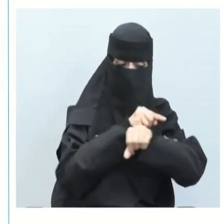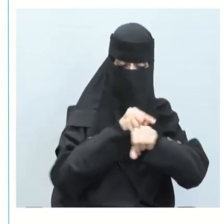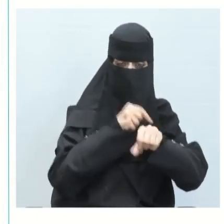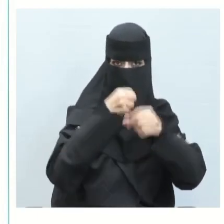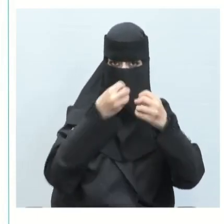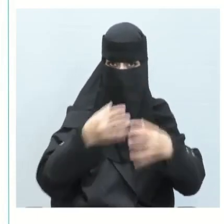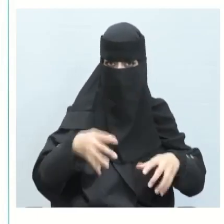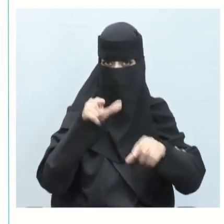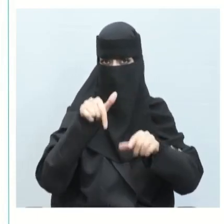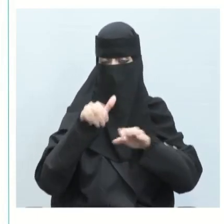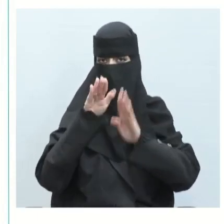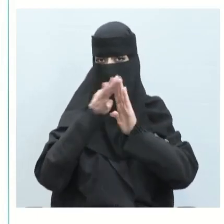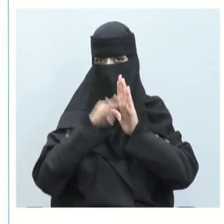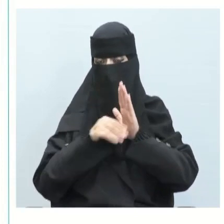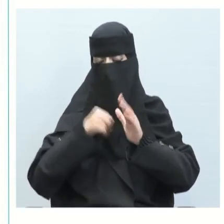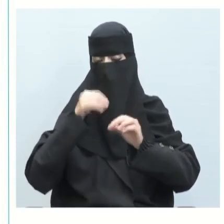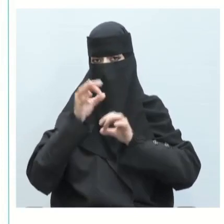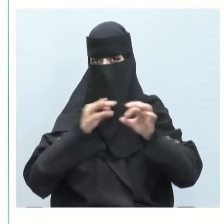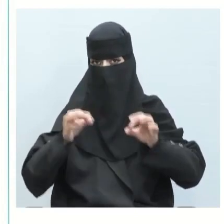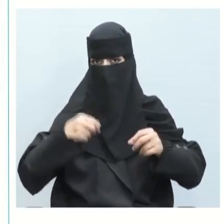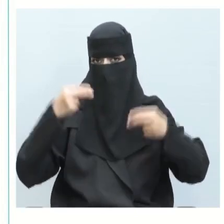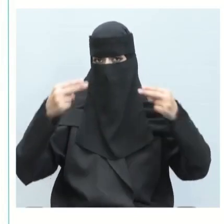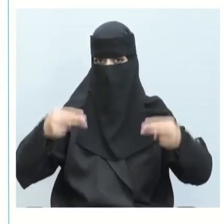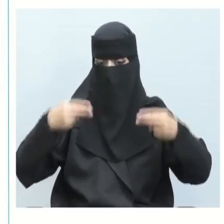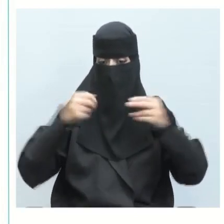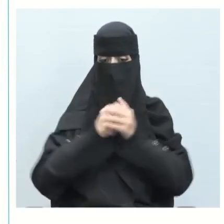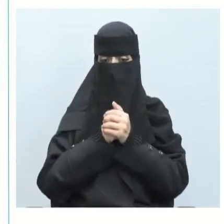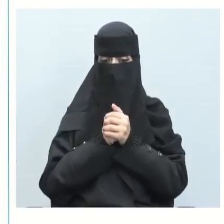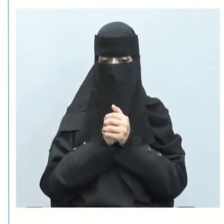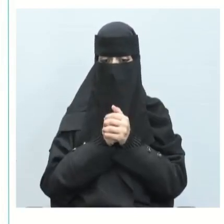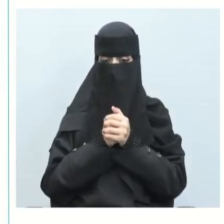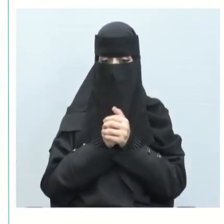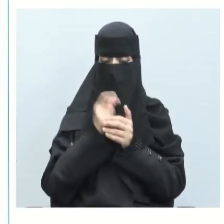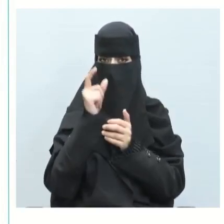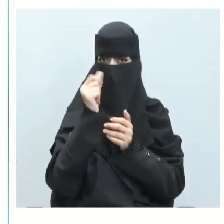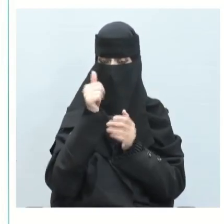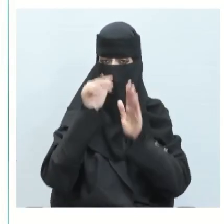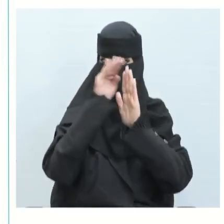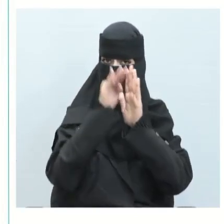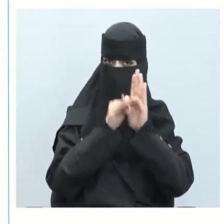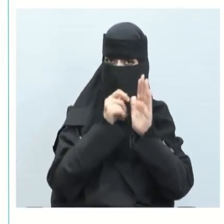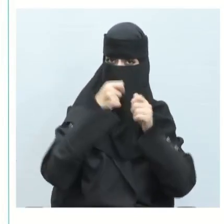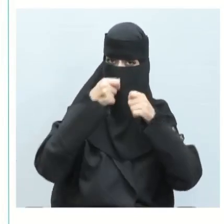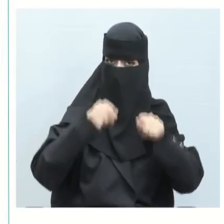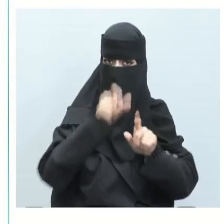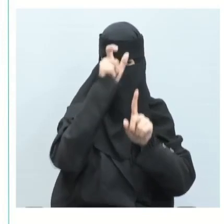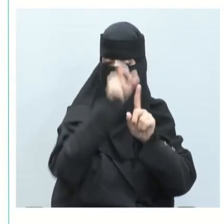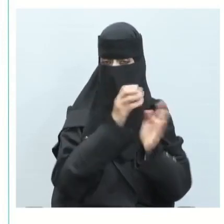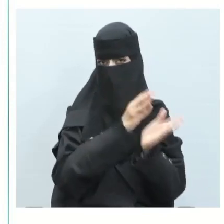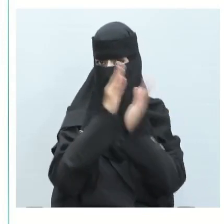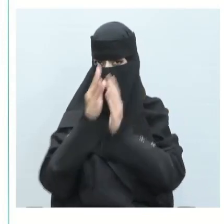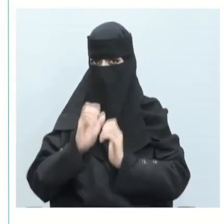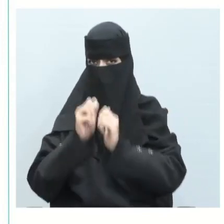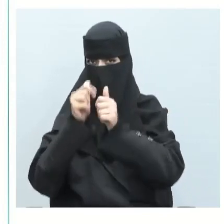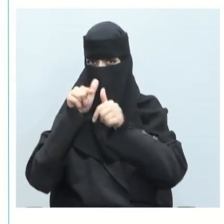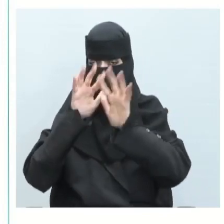اهدر في تنظيم او في التخطيط للفعاليه التكاليف الهالك مثلا اجور المرتبات المدفوعه للعمل التحضيري ن